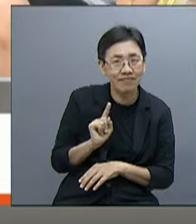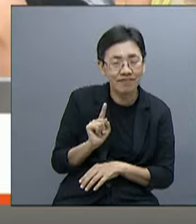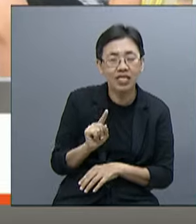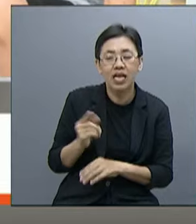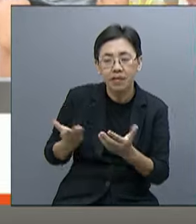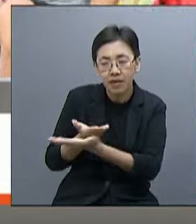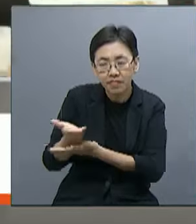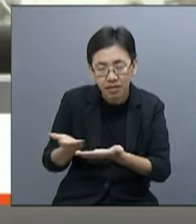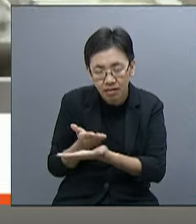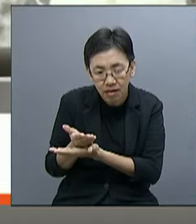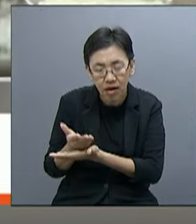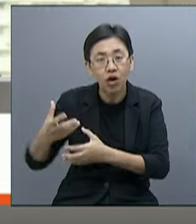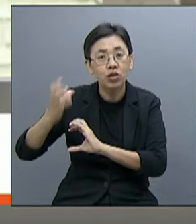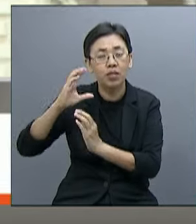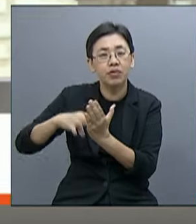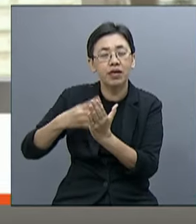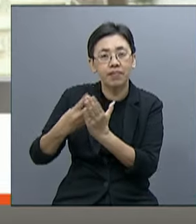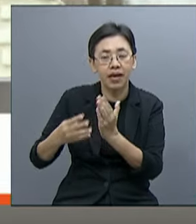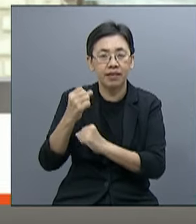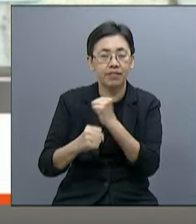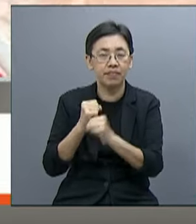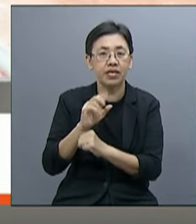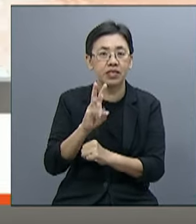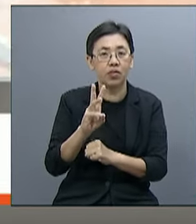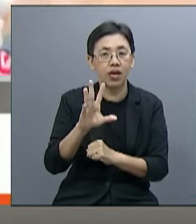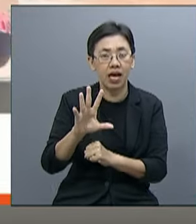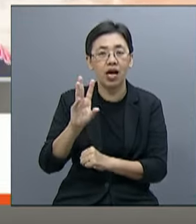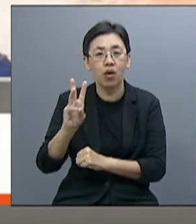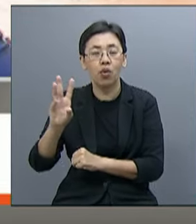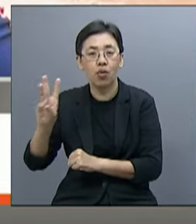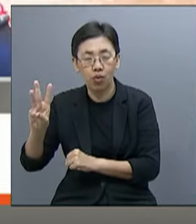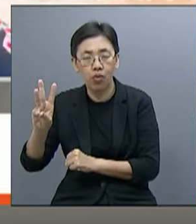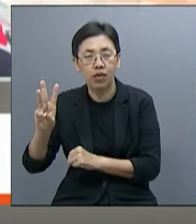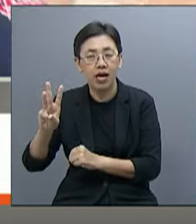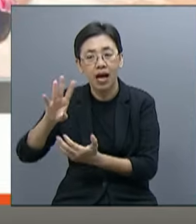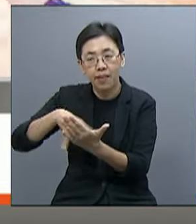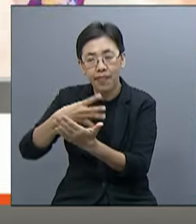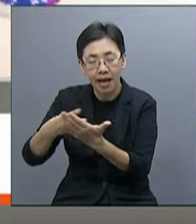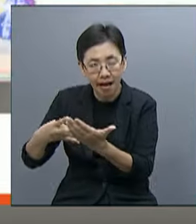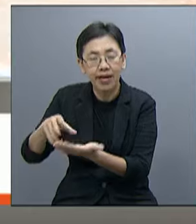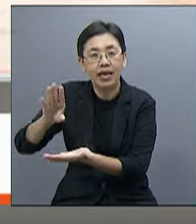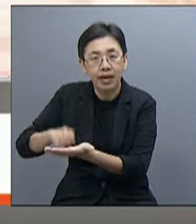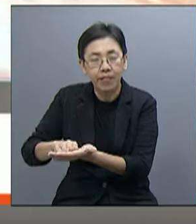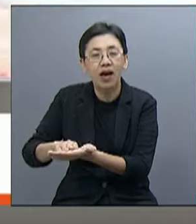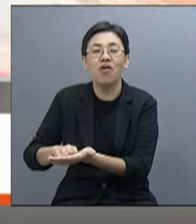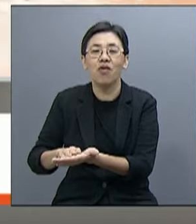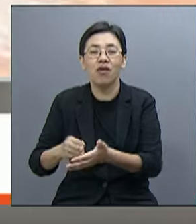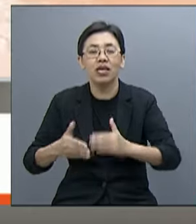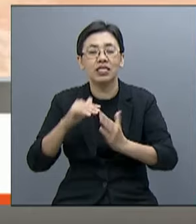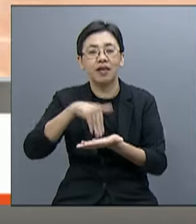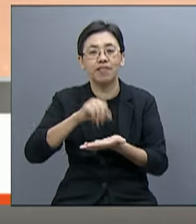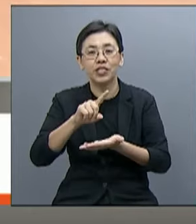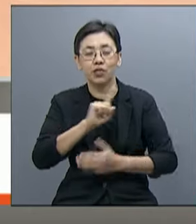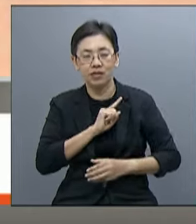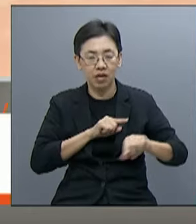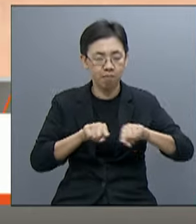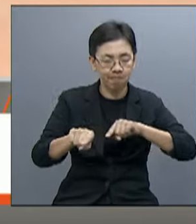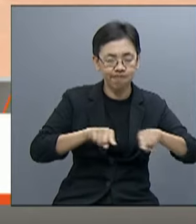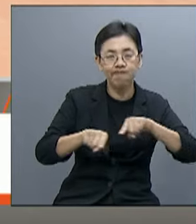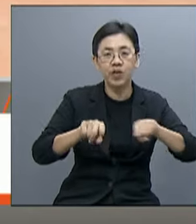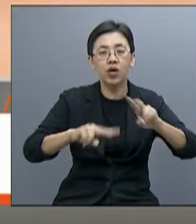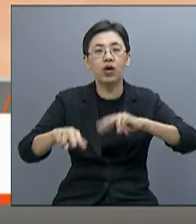นแผนตั้งแต่ปี6566มานะครับแล้วก็เอามาเป็นศูนย์บัญชาการส่วนหน้า ศูนย์บัญชาการส่วนห